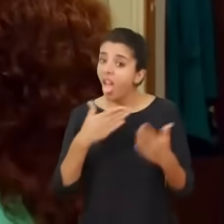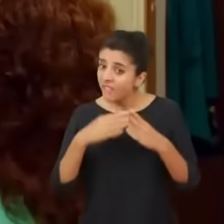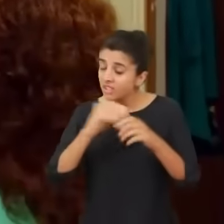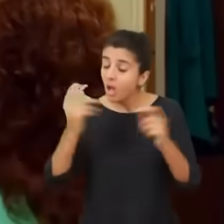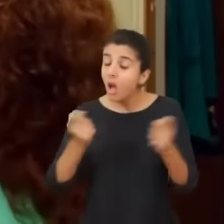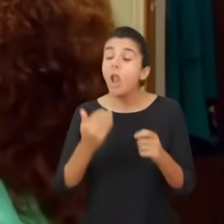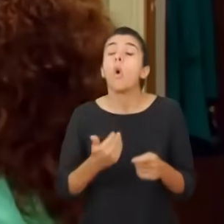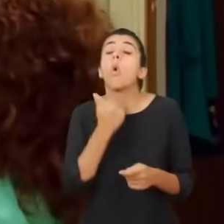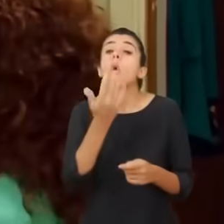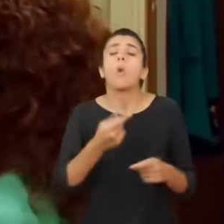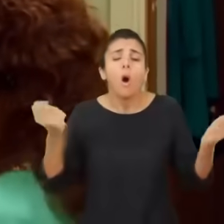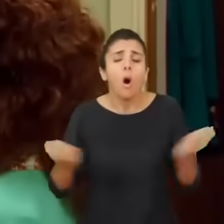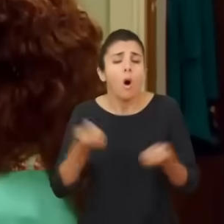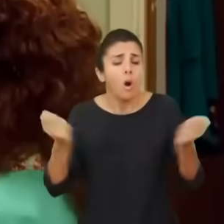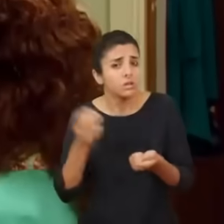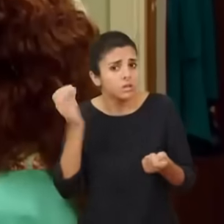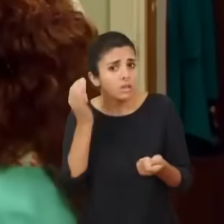İçinde çalınmaz öyle güm güm güm.